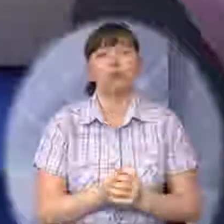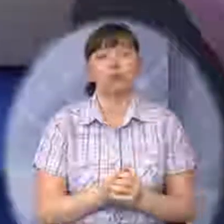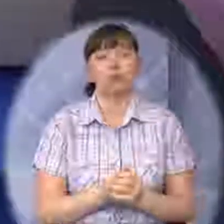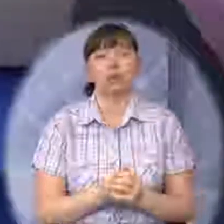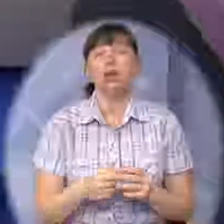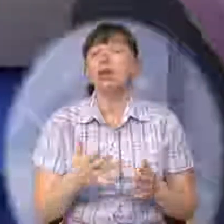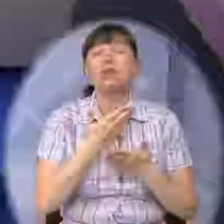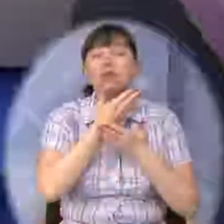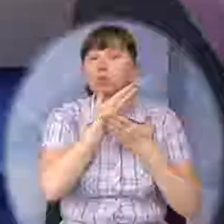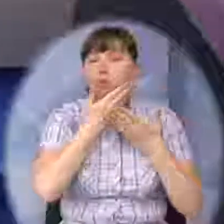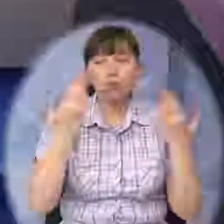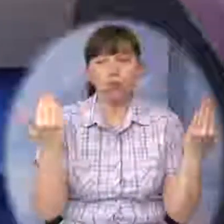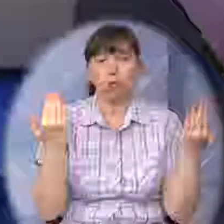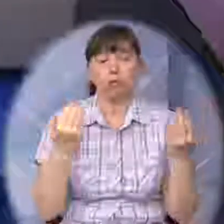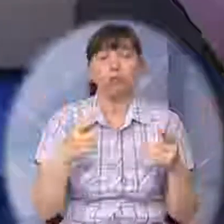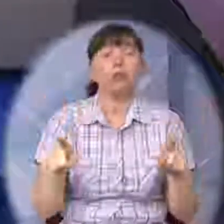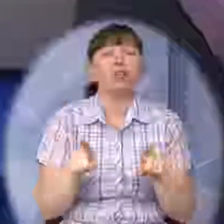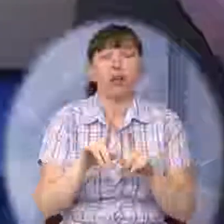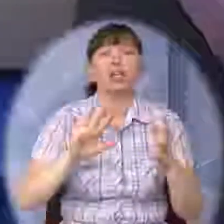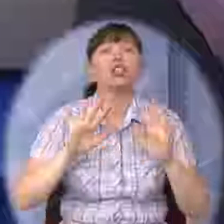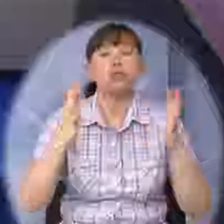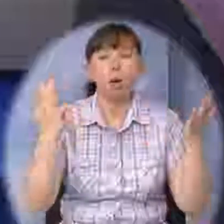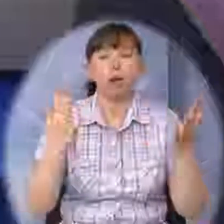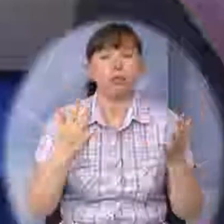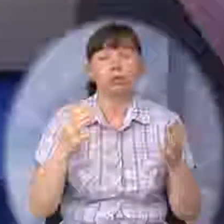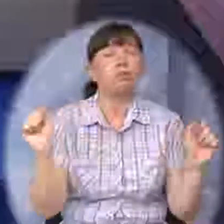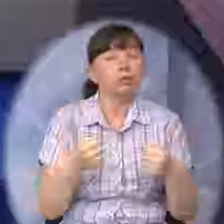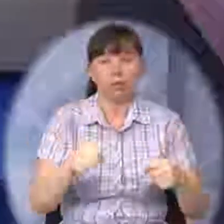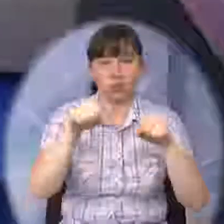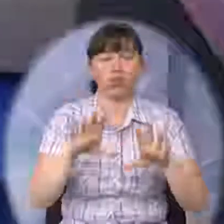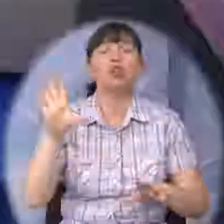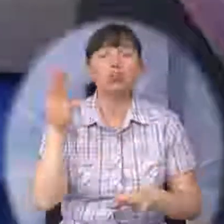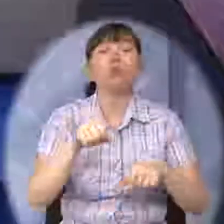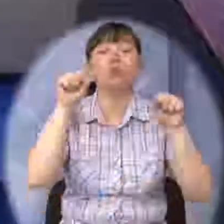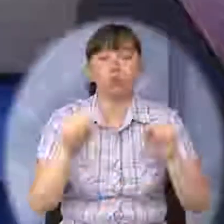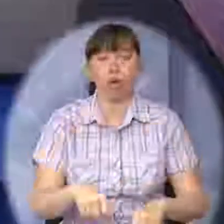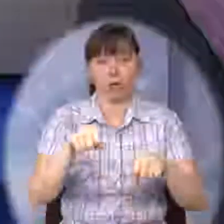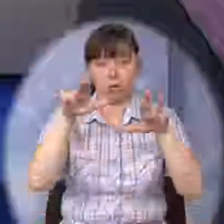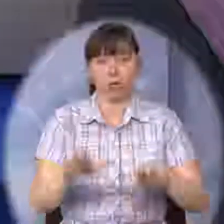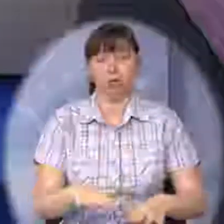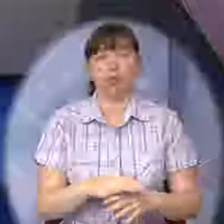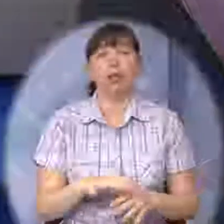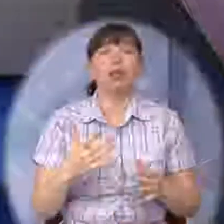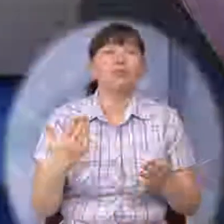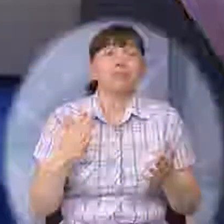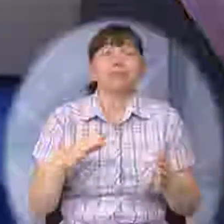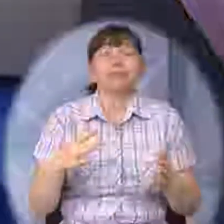că nu există situații imposibile. Totul este posibil. Dar din cauza, nu știu care, să